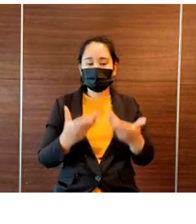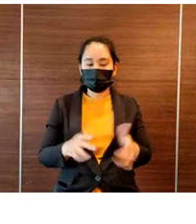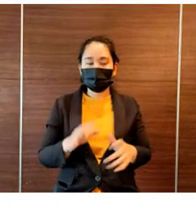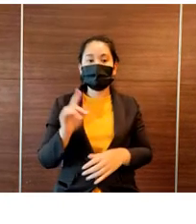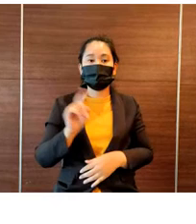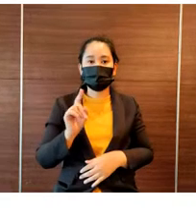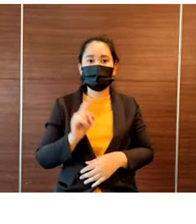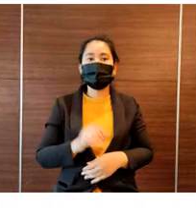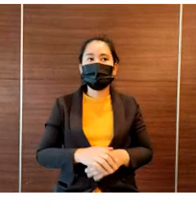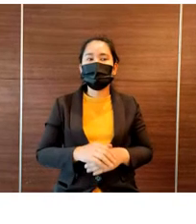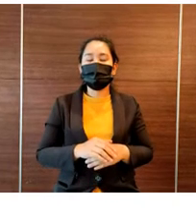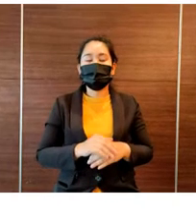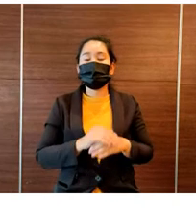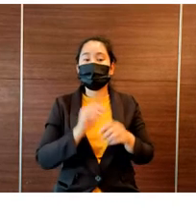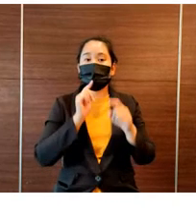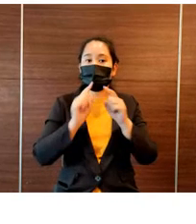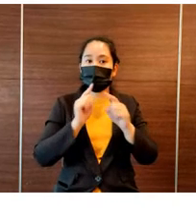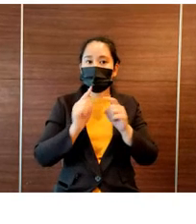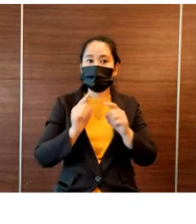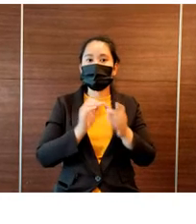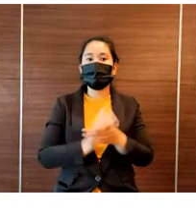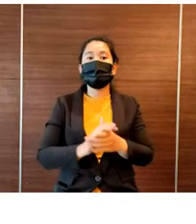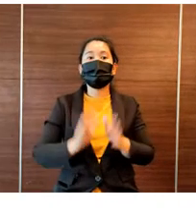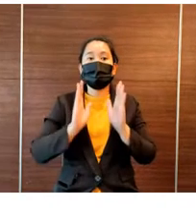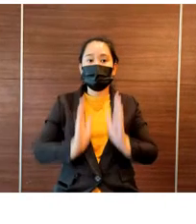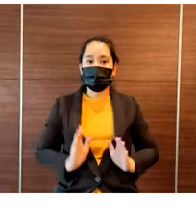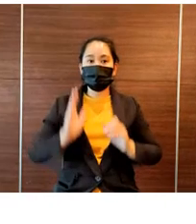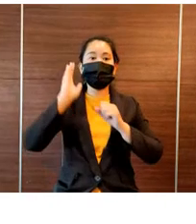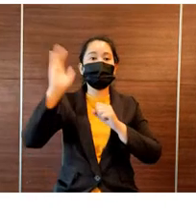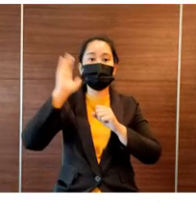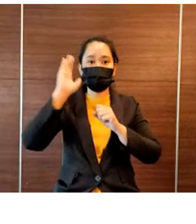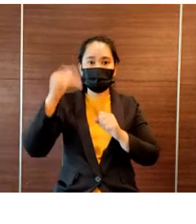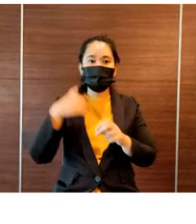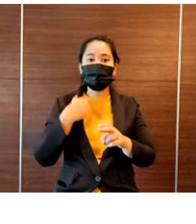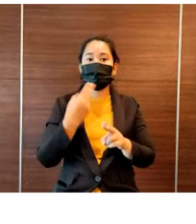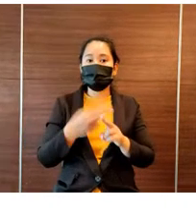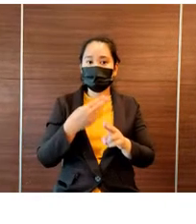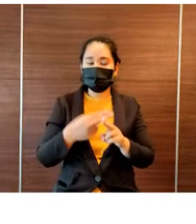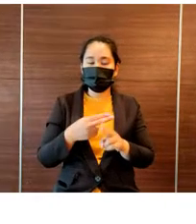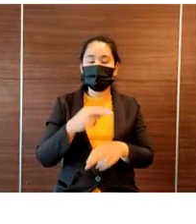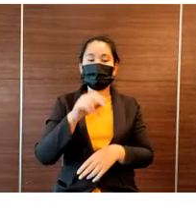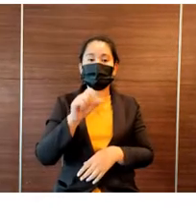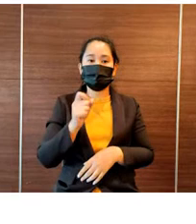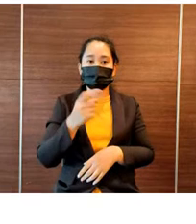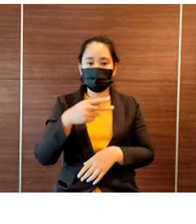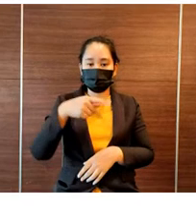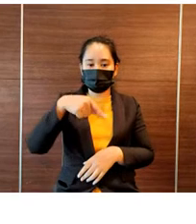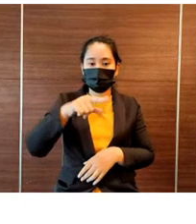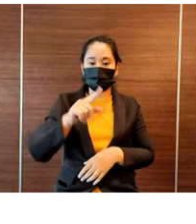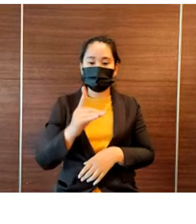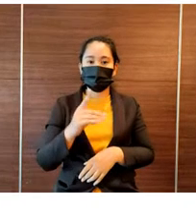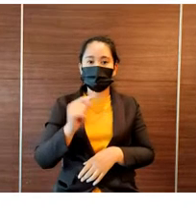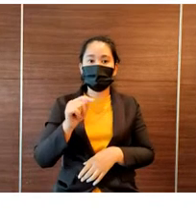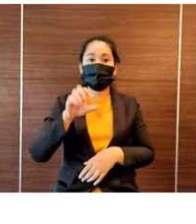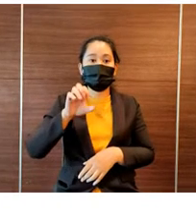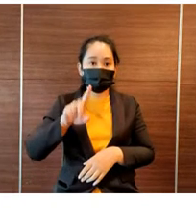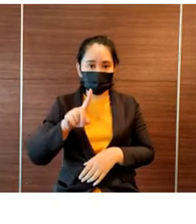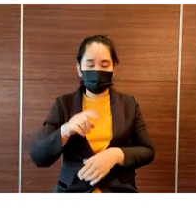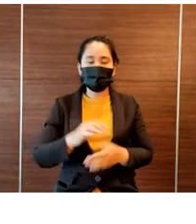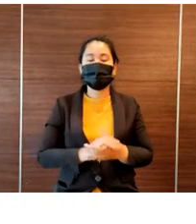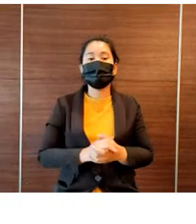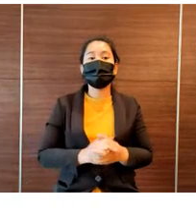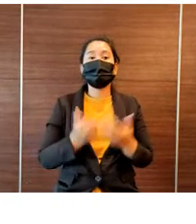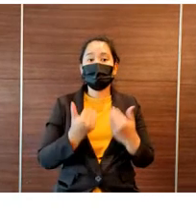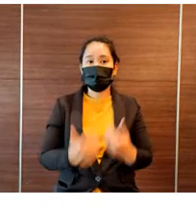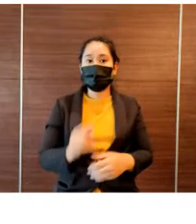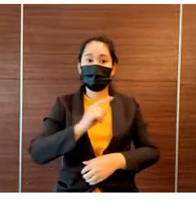ที่ชวนคุยนะคะคือพี่ทิศค่ะคุณทฤษฎีสว่างยิ่งเป็นผู้อำนวยการเครือข่ายสุขภาพและโอกาสหรือว่าหันนะค